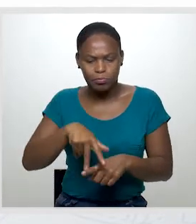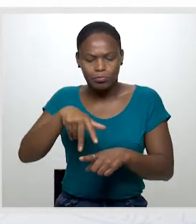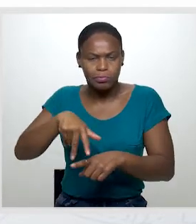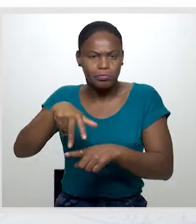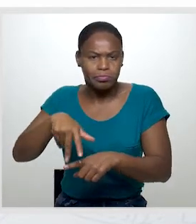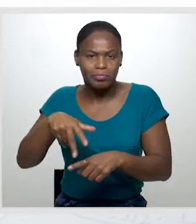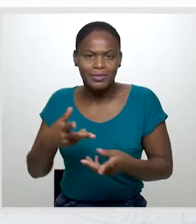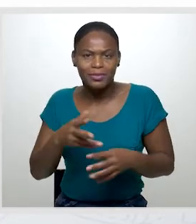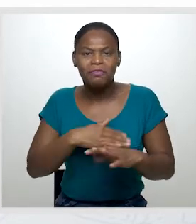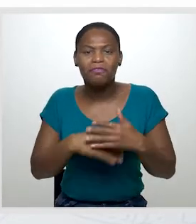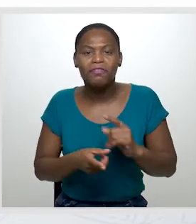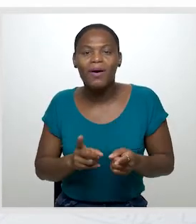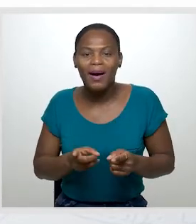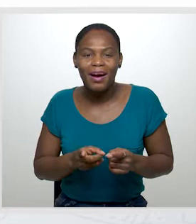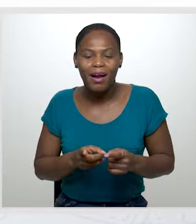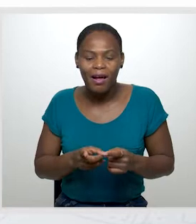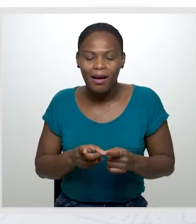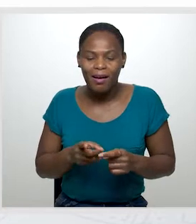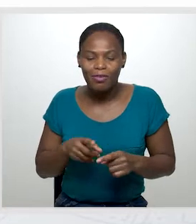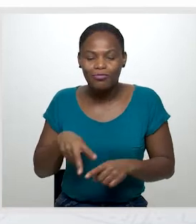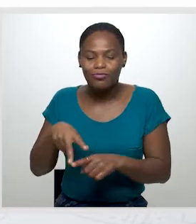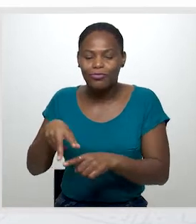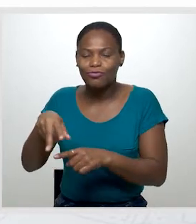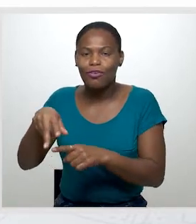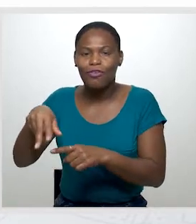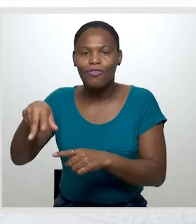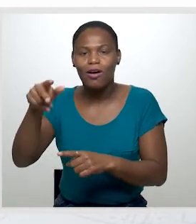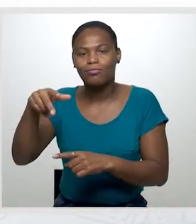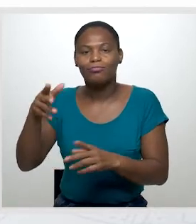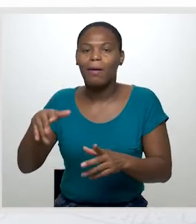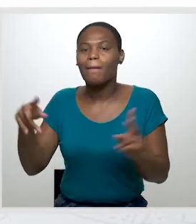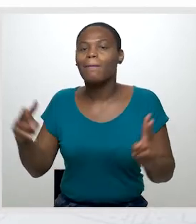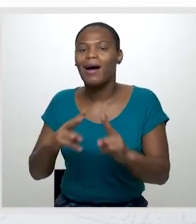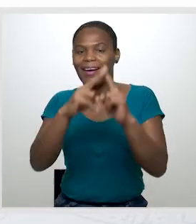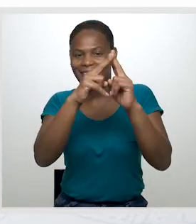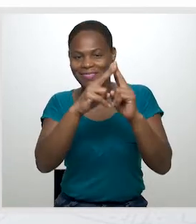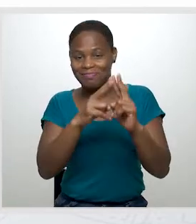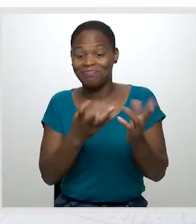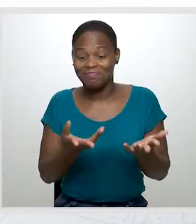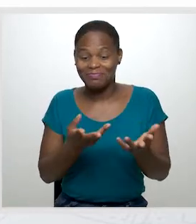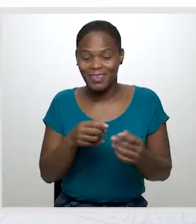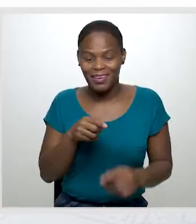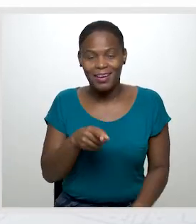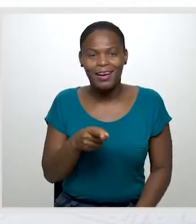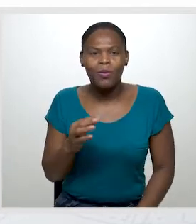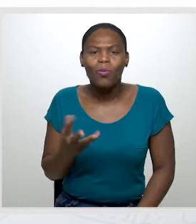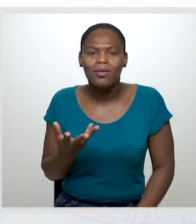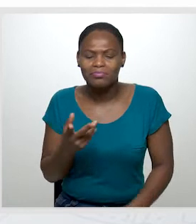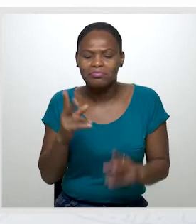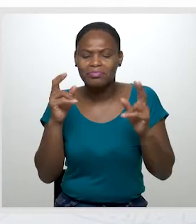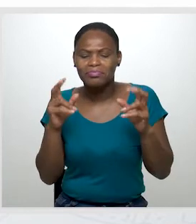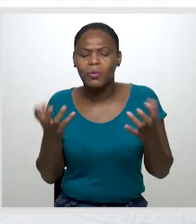faire? De se diriger vers Paris. Alors, l'âne ici est utilisé dans le temps comme